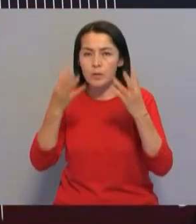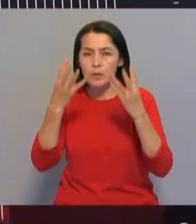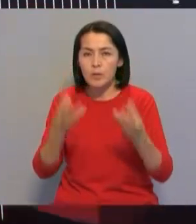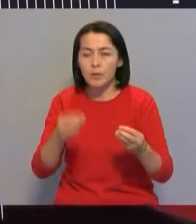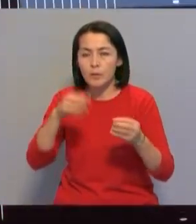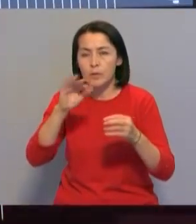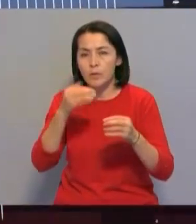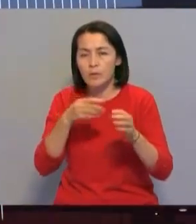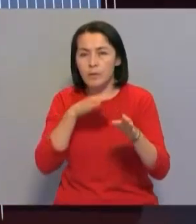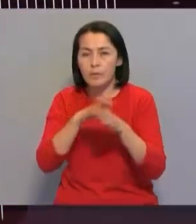время по данному факту ведётся расследование